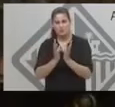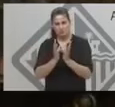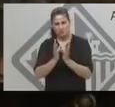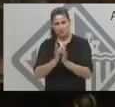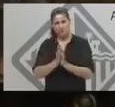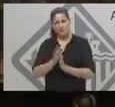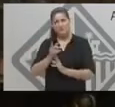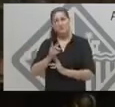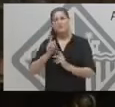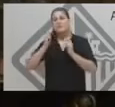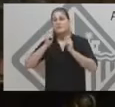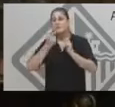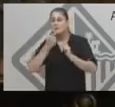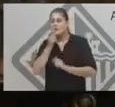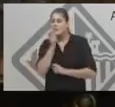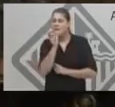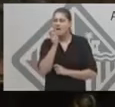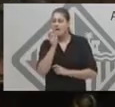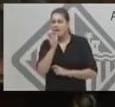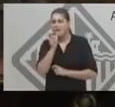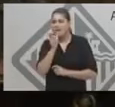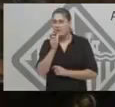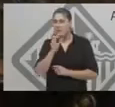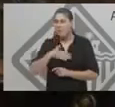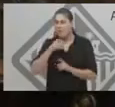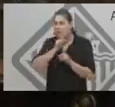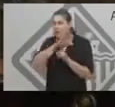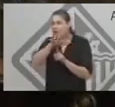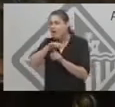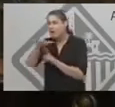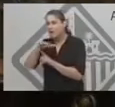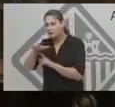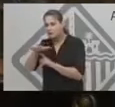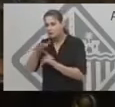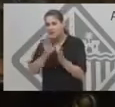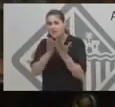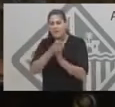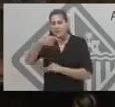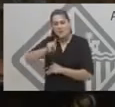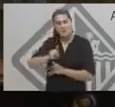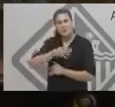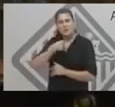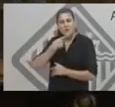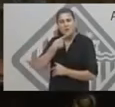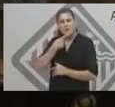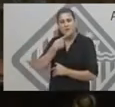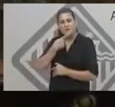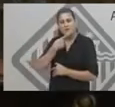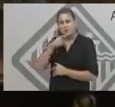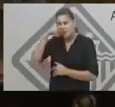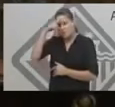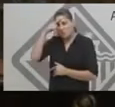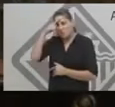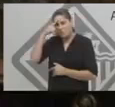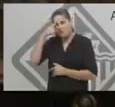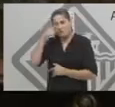Llull creia en la paraula dita i escrita i en el seu poder transformador. Escriure el millor llibre del món volia dir, en realitat, creure en la cultura i